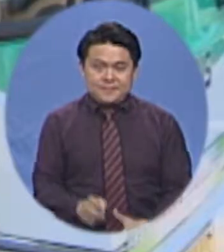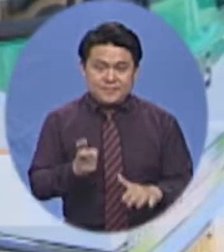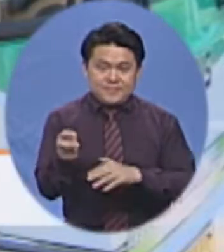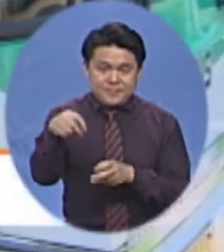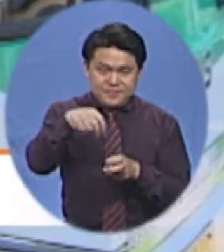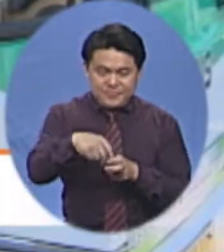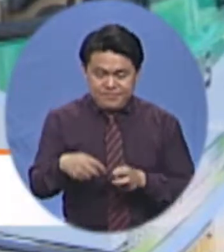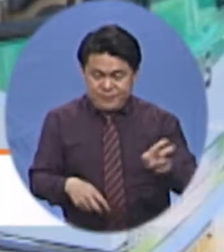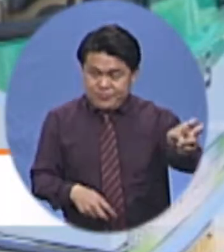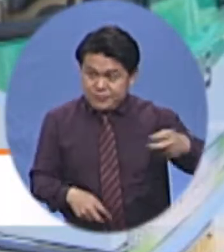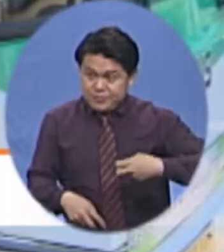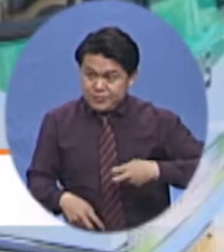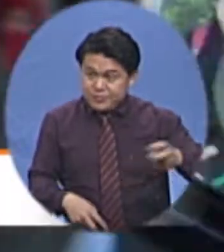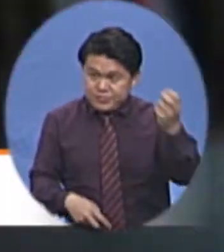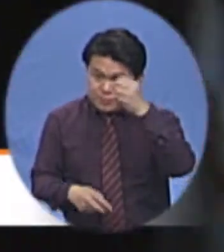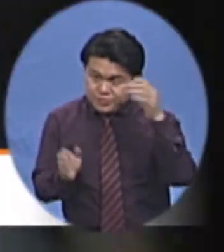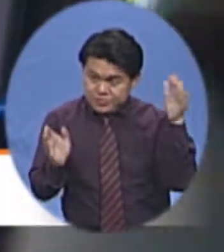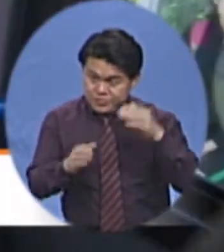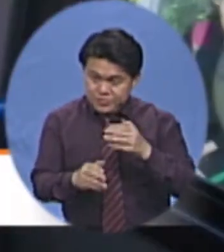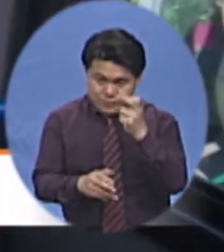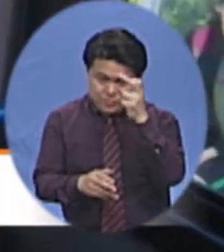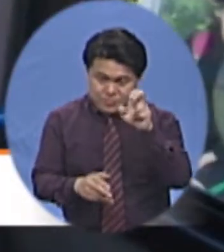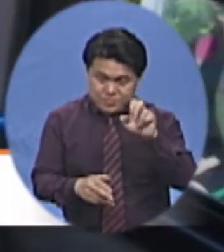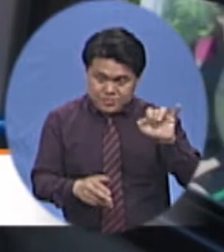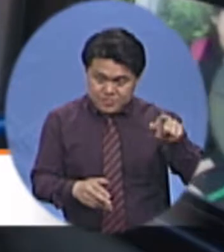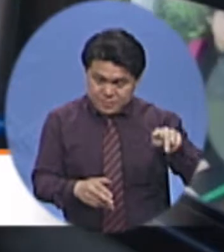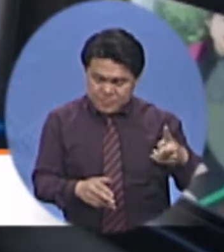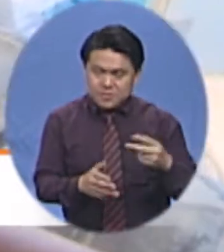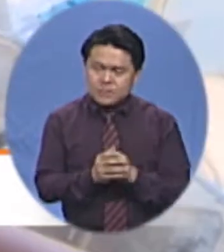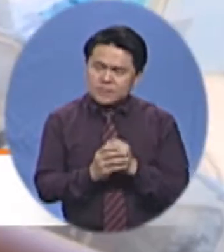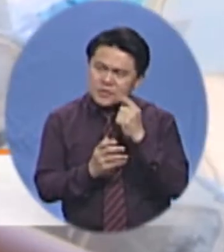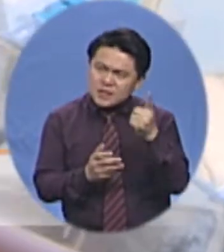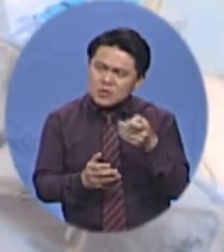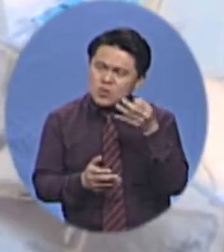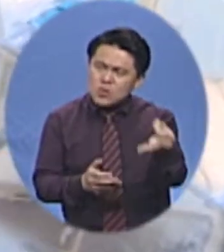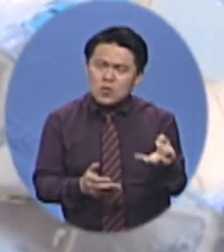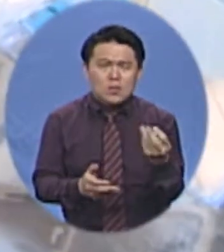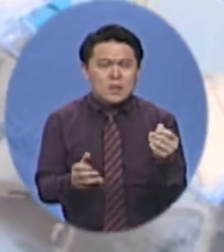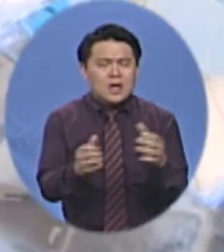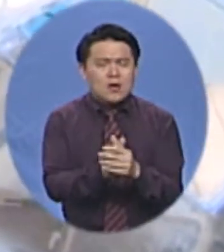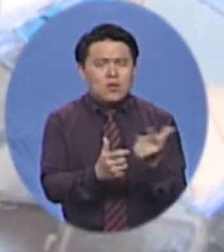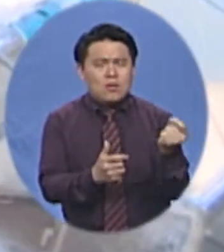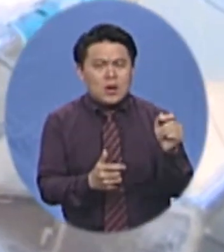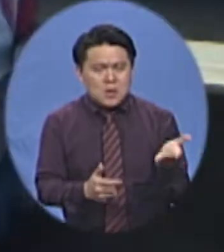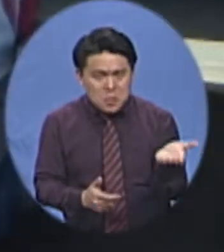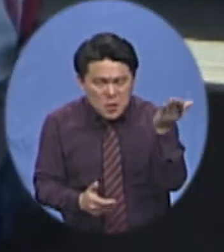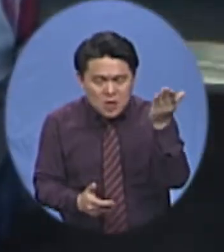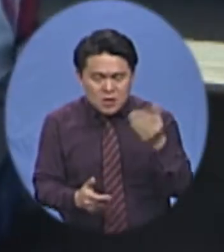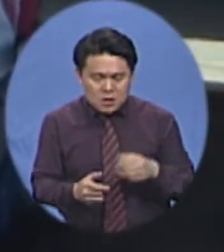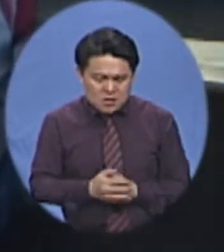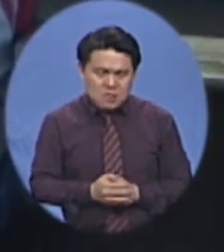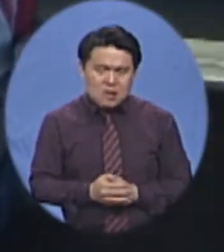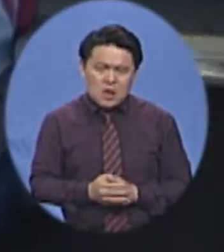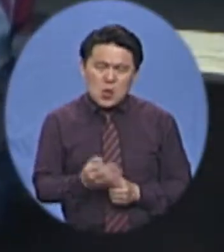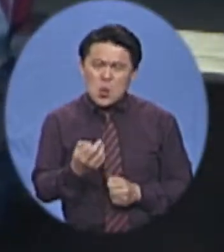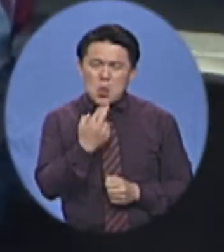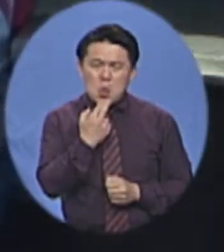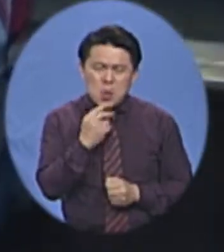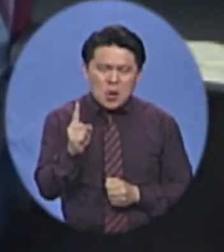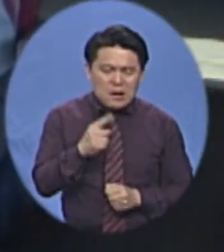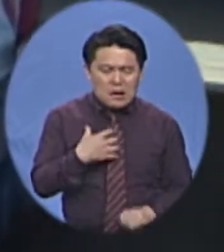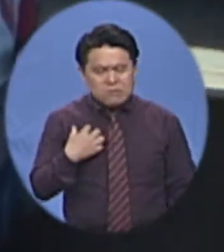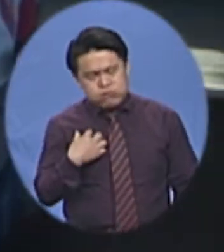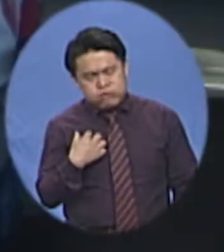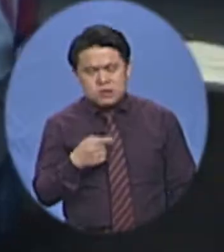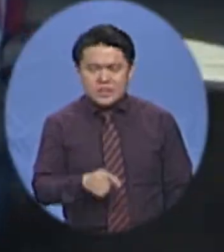버스를 타고 통학하는 고등학생 최미연 양. 한 달 최소 교통비만 6만 원이 넘는데 주머니가 가벼운 학생으로서는